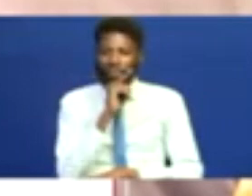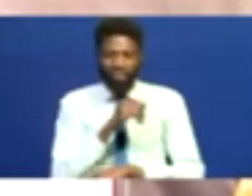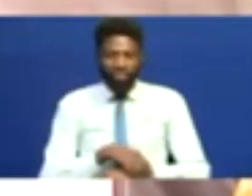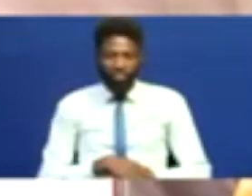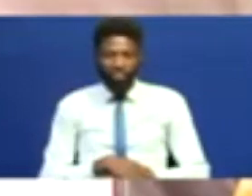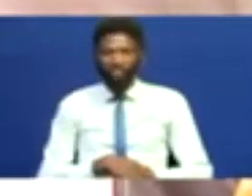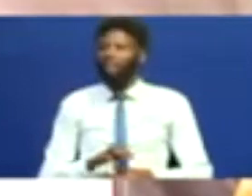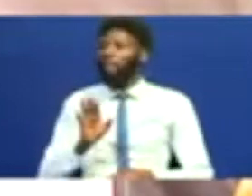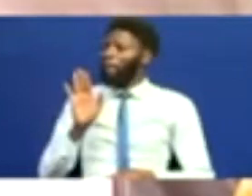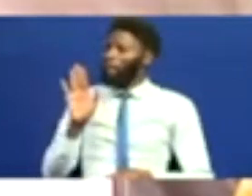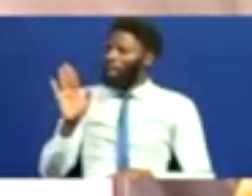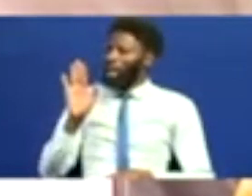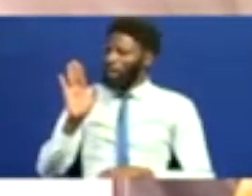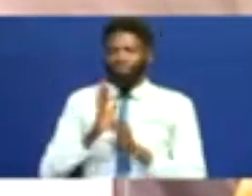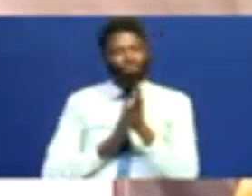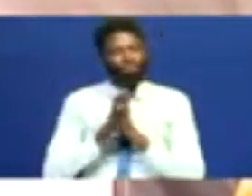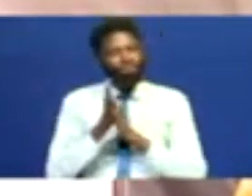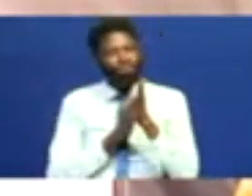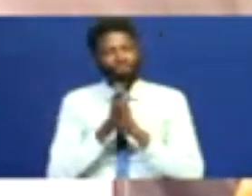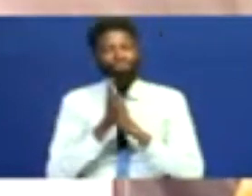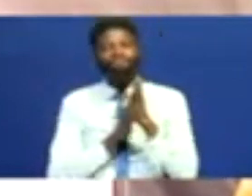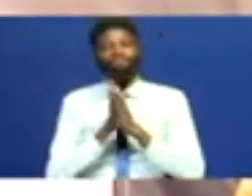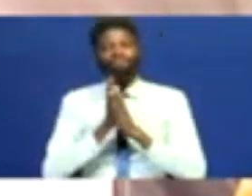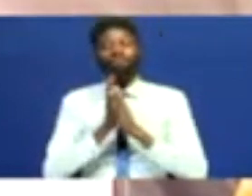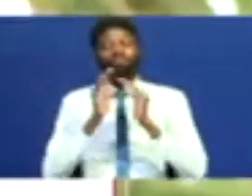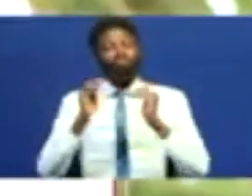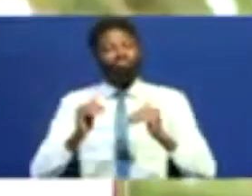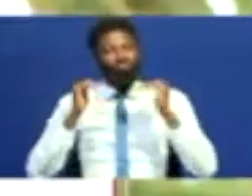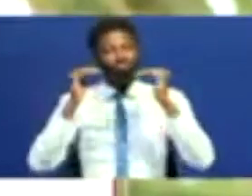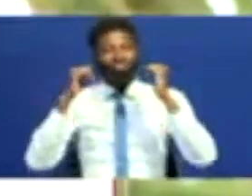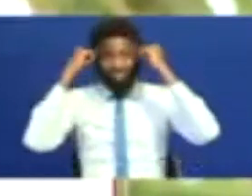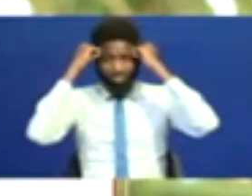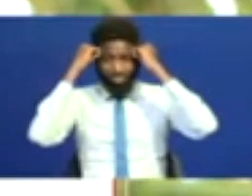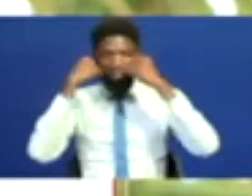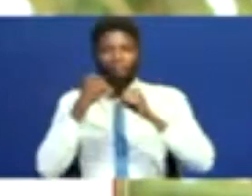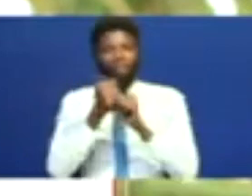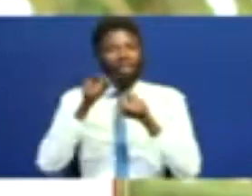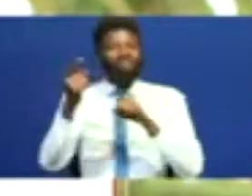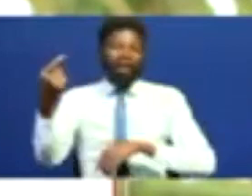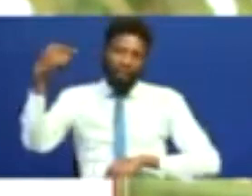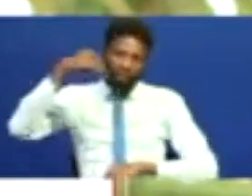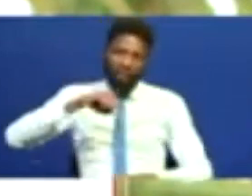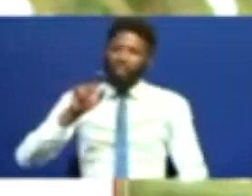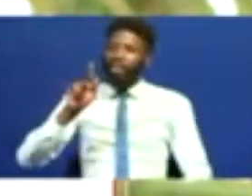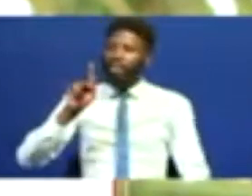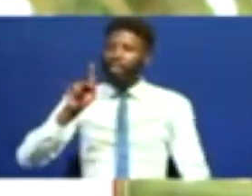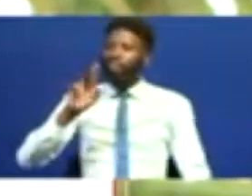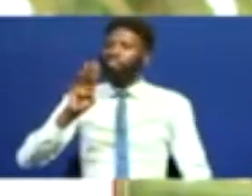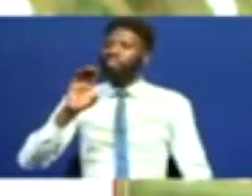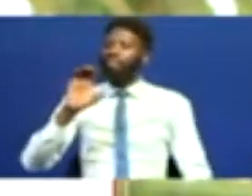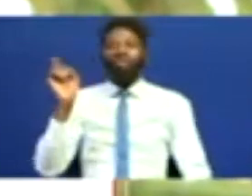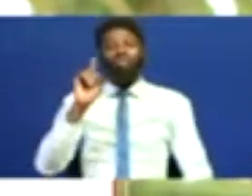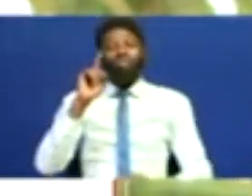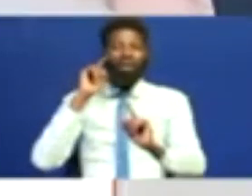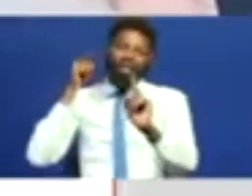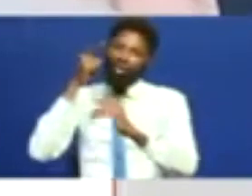Tamaa yake ya kuendeleza masomo yake inamfikisha katika afisi za shirika la habari humo nchini KBC jijini Nairobi kwa ajili